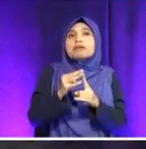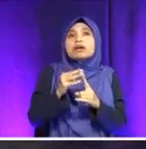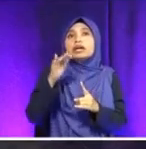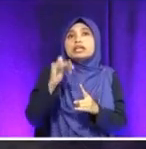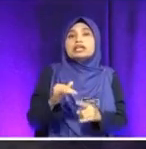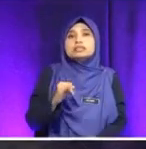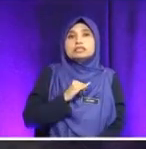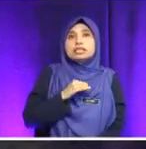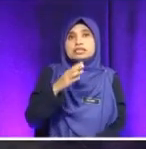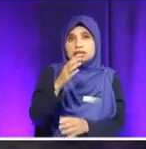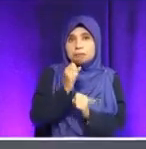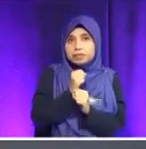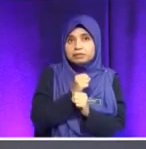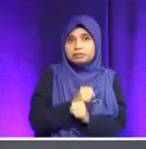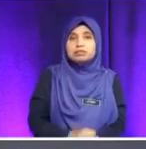Okey, untuk susunan kali ni,